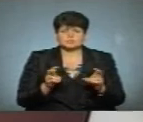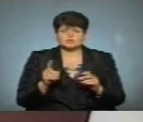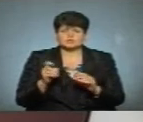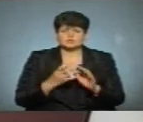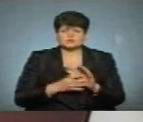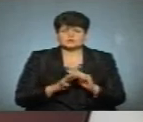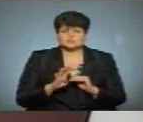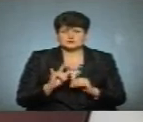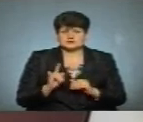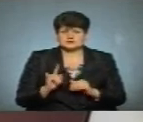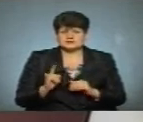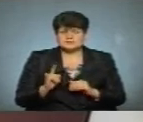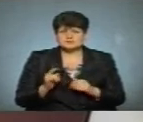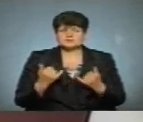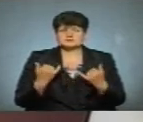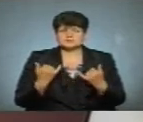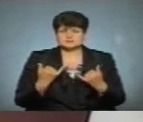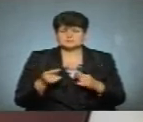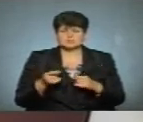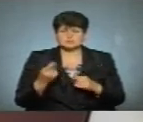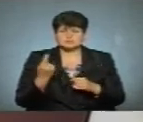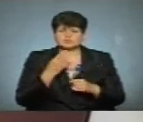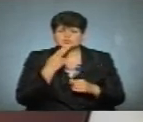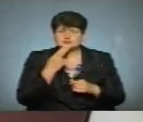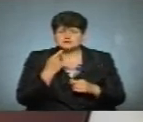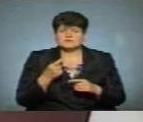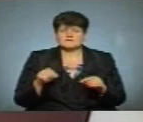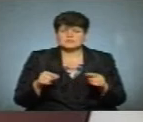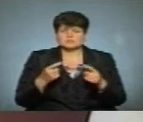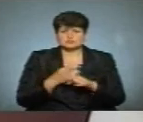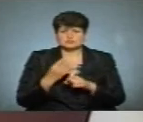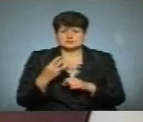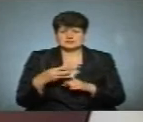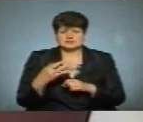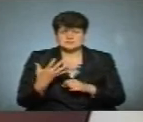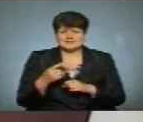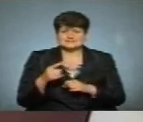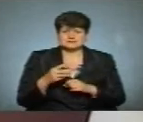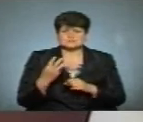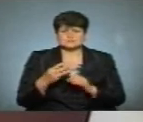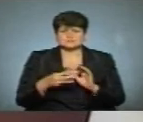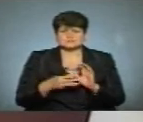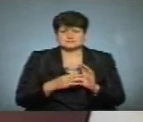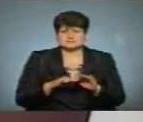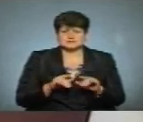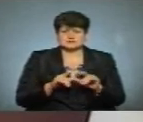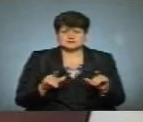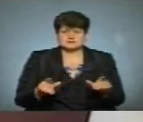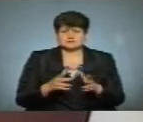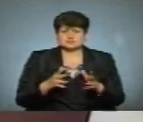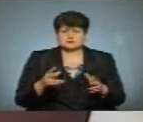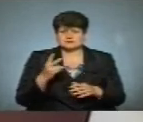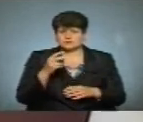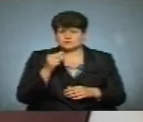194 дитини. Нагадаю, в Тернополі з 1 червня відновили роботу 35 із 38 дитячих садків після понад